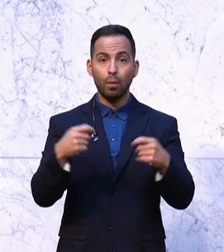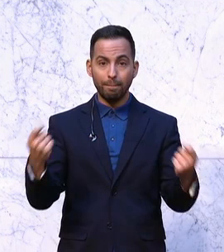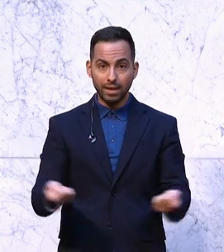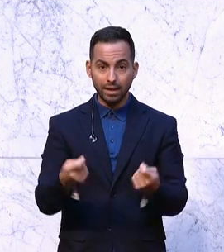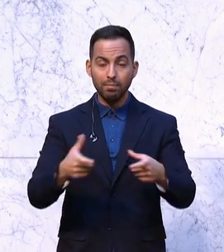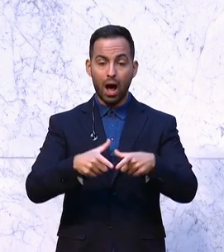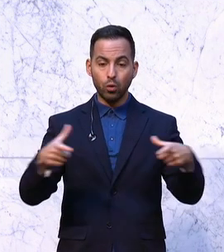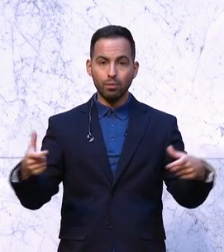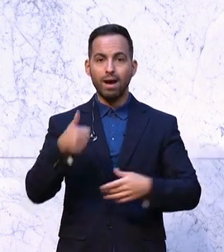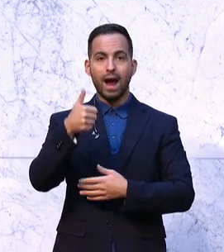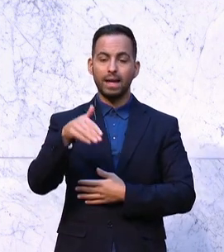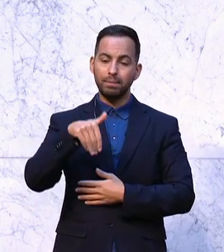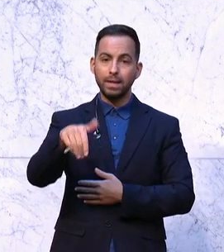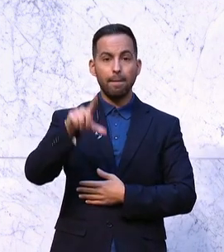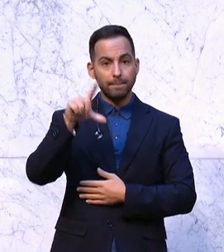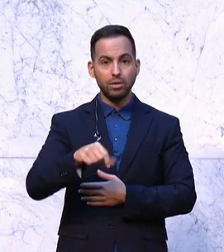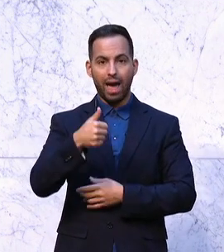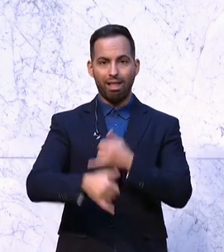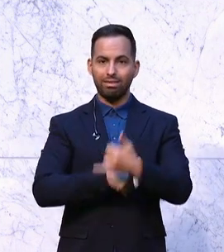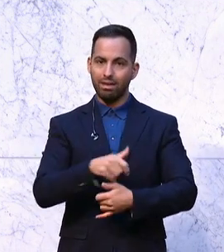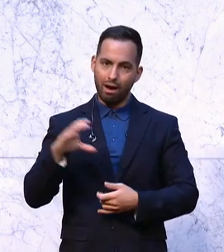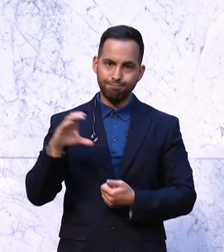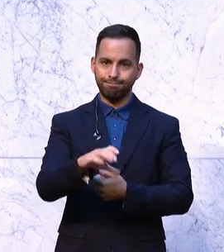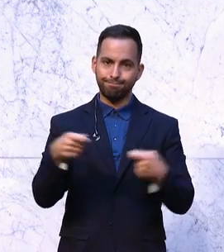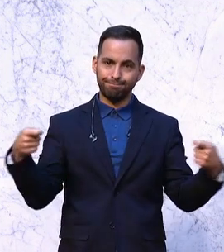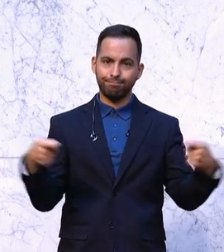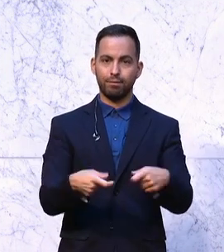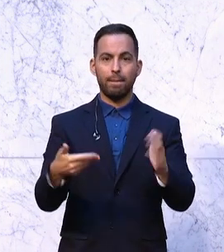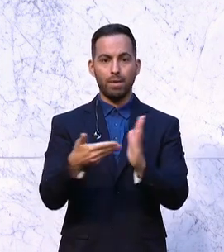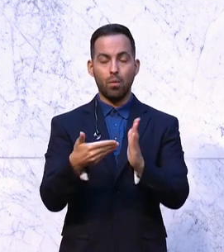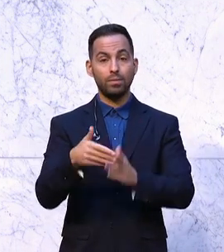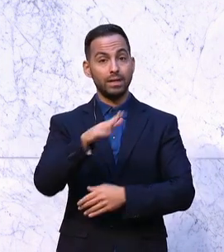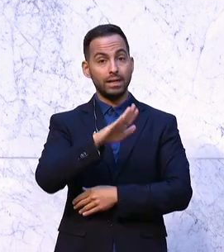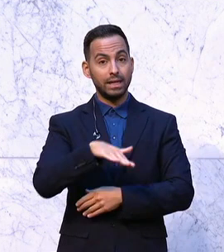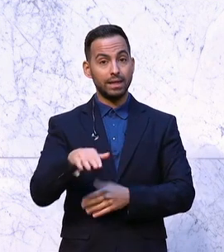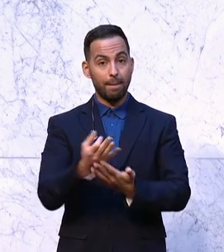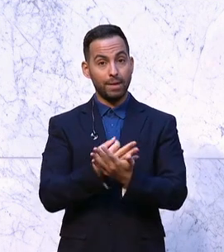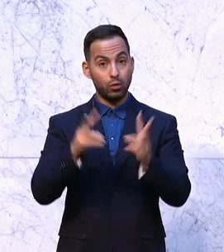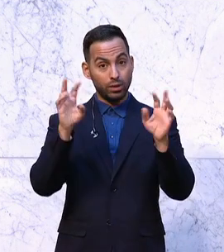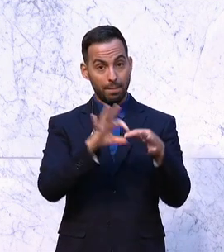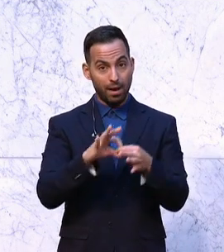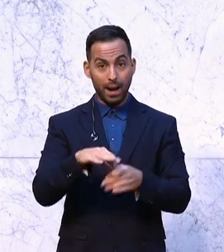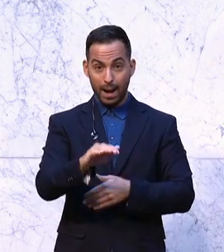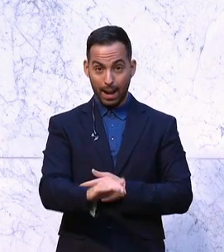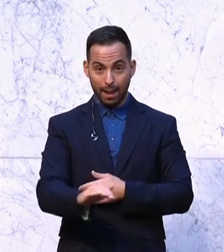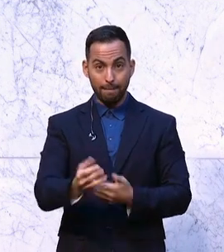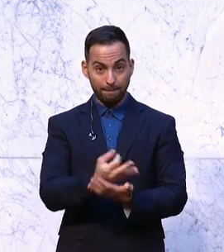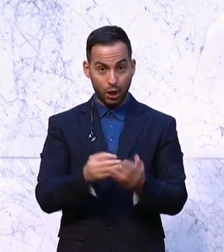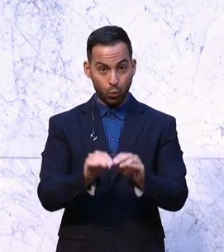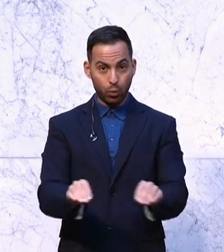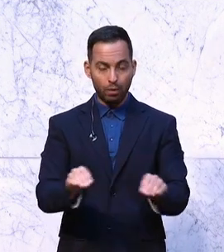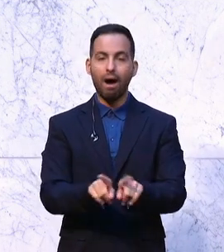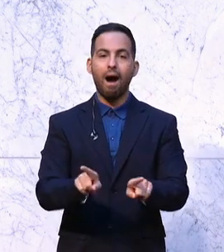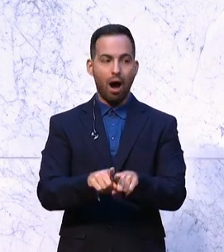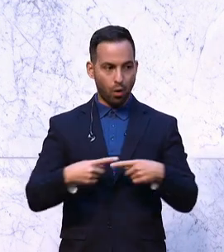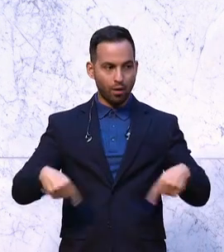Ausbau, 1 Milliarde mindestens pro Jahr. Und wenn wir über Kinderbildung diskutieren, bei den Kleinsten, müssen wir auch